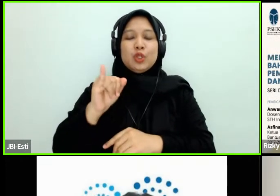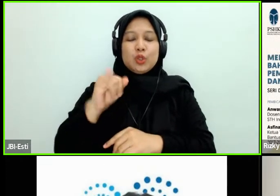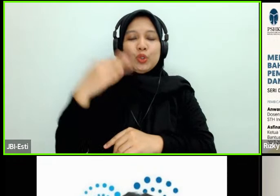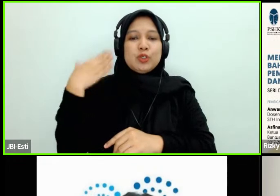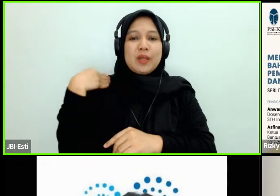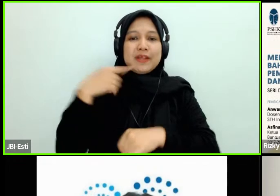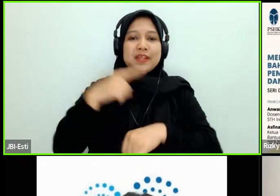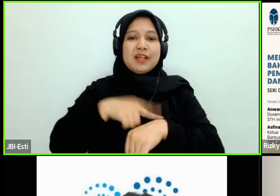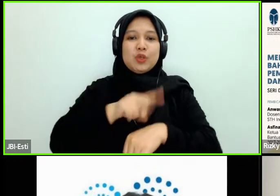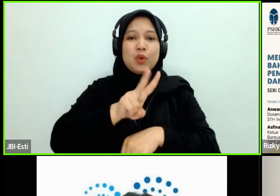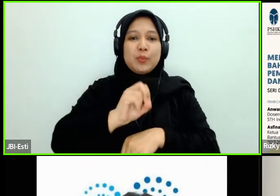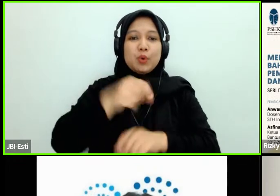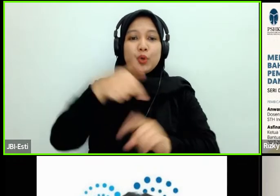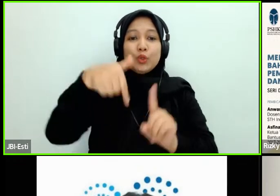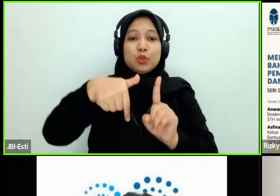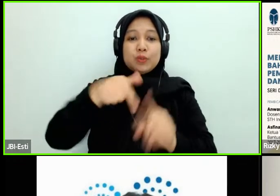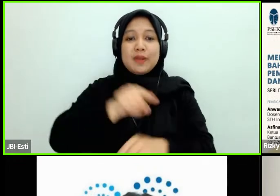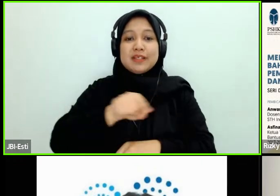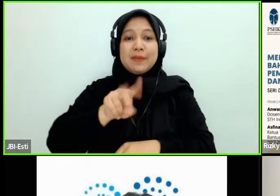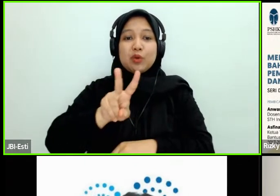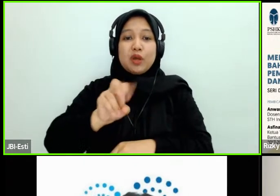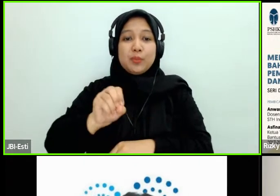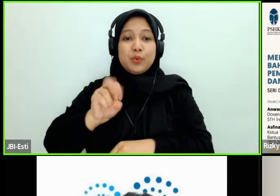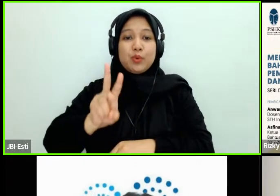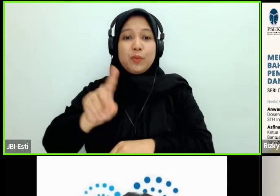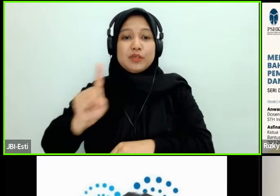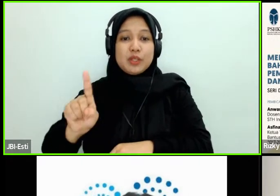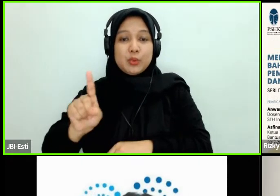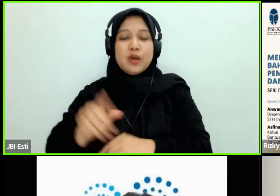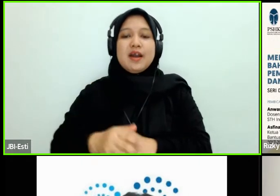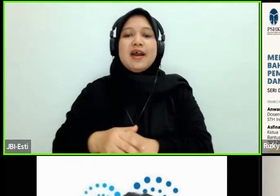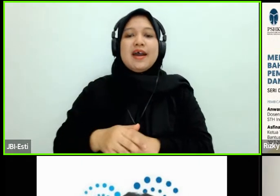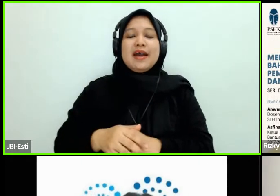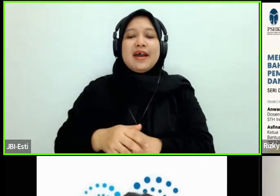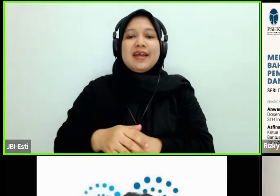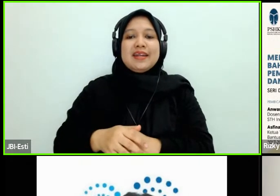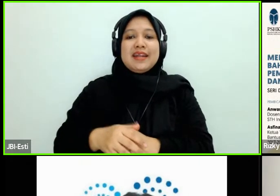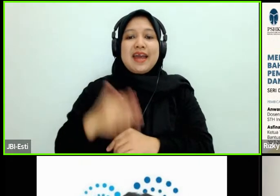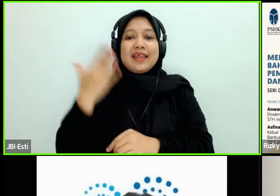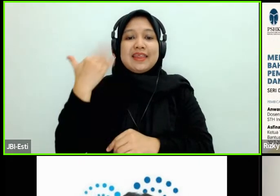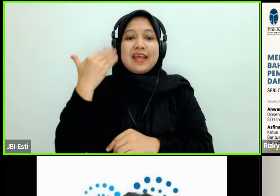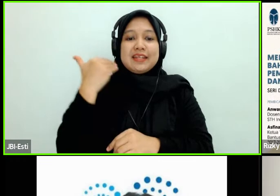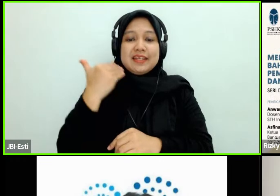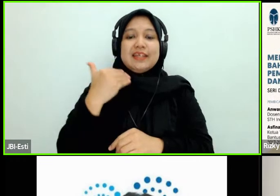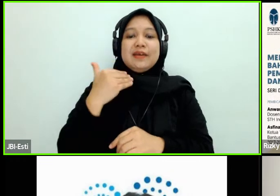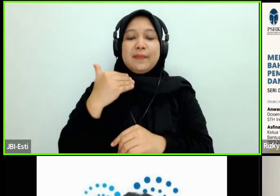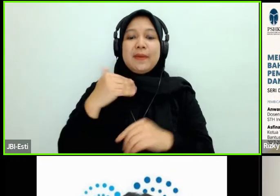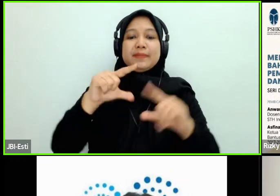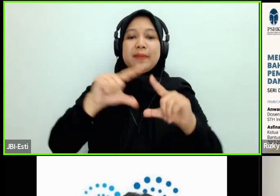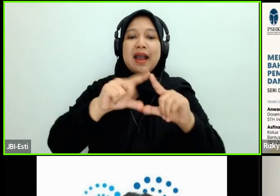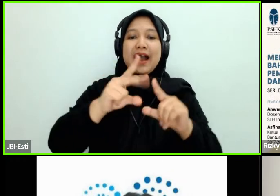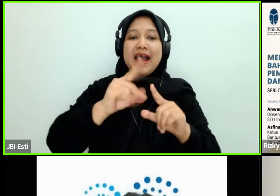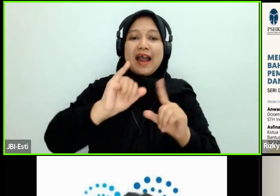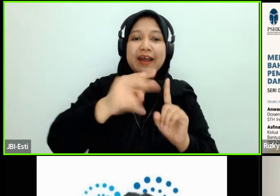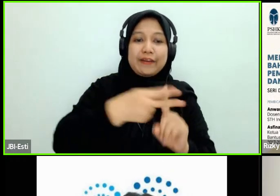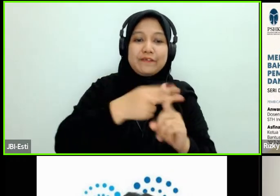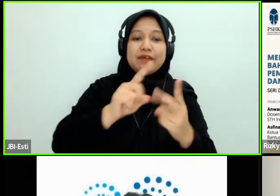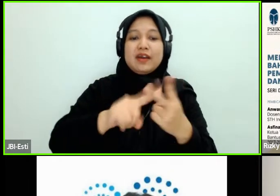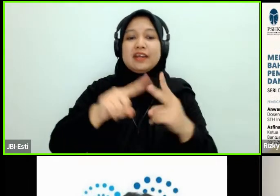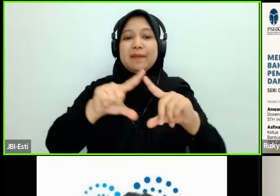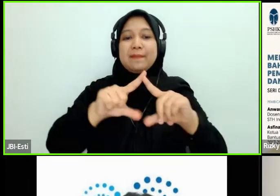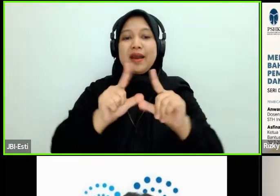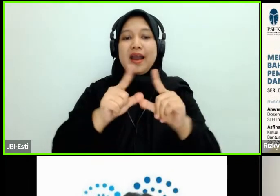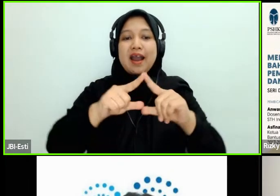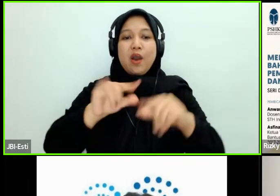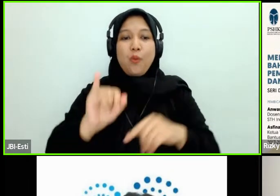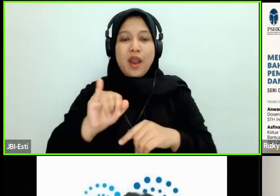akhir-akhir ini yang tadi juga sempat bingung oleh emas Away dan juga Pak Arif diawal soal berbagai kasus belakangan